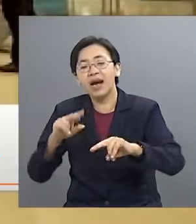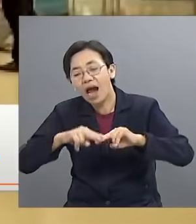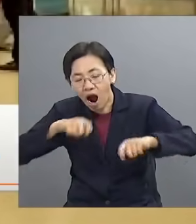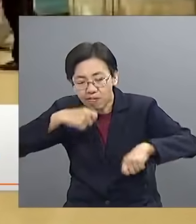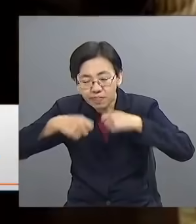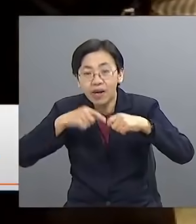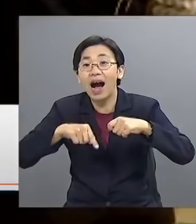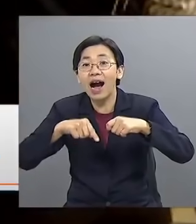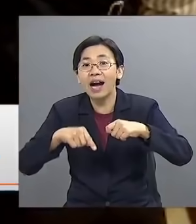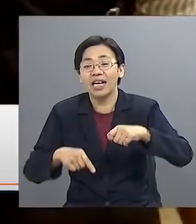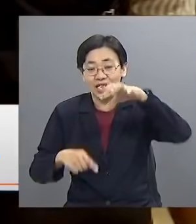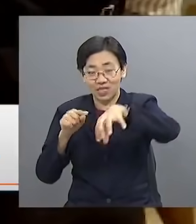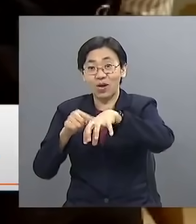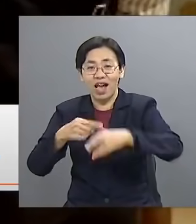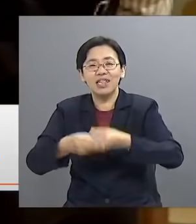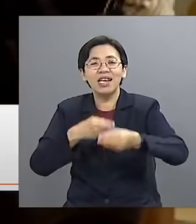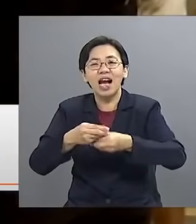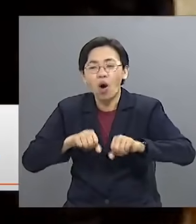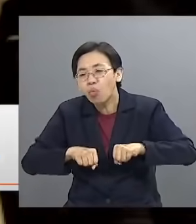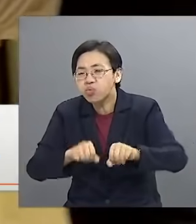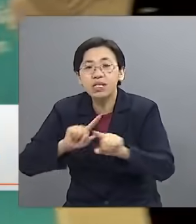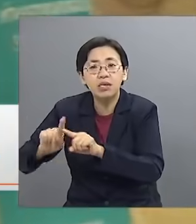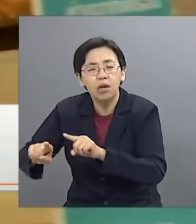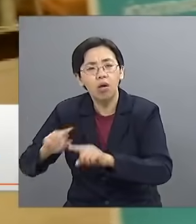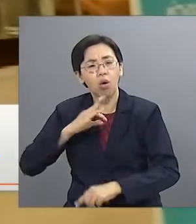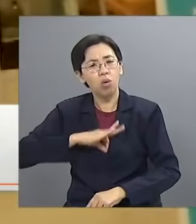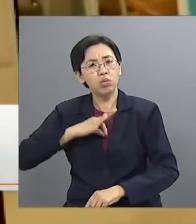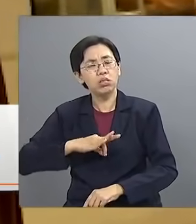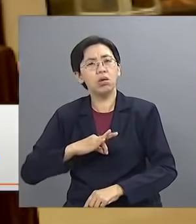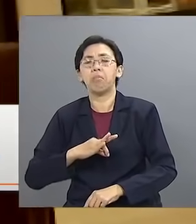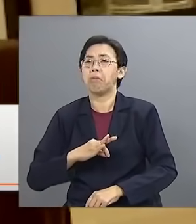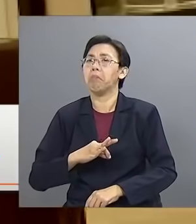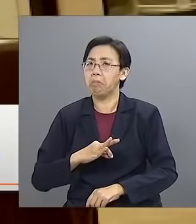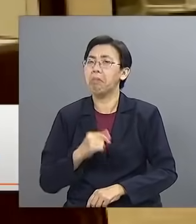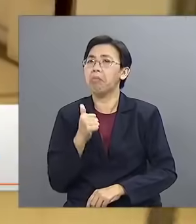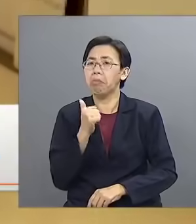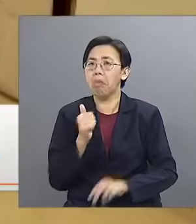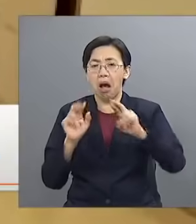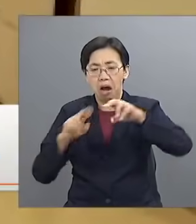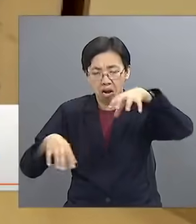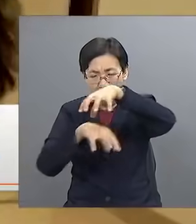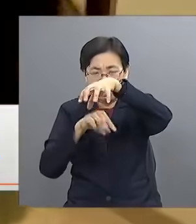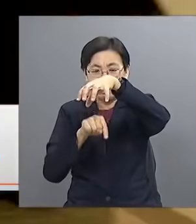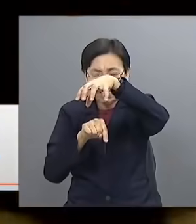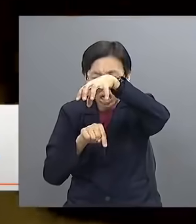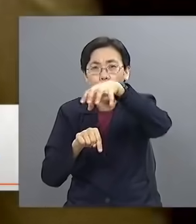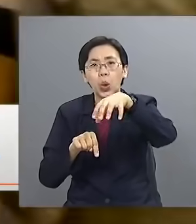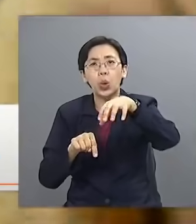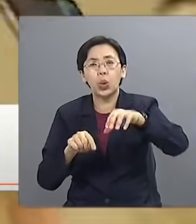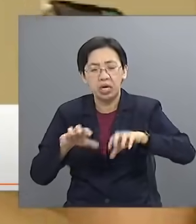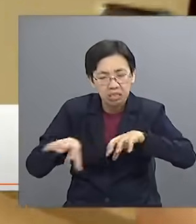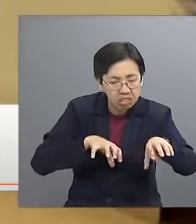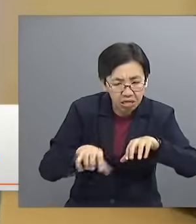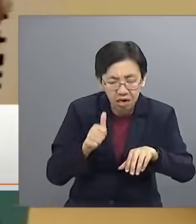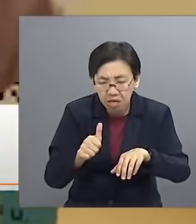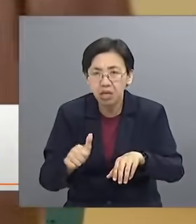ค้าต่างรู้สึกถึงความปลอดภัยกับการป้องกันที่ทางร้านมีมาตรการคุมเข้มและปฏิบัติตามนโยบายของรัฐบ